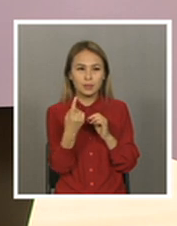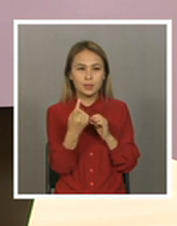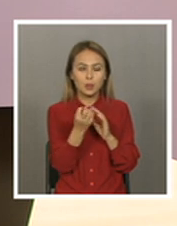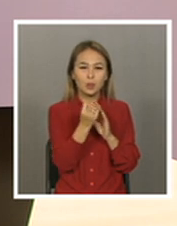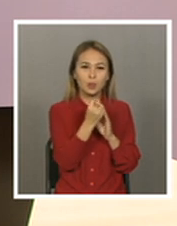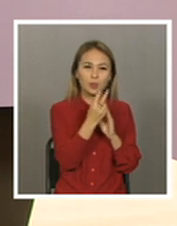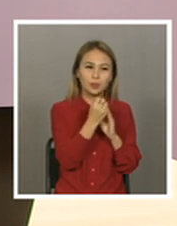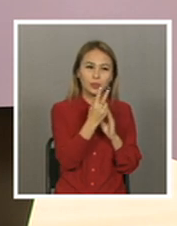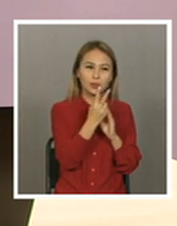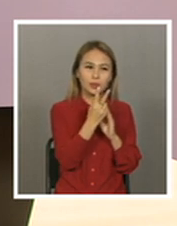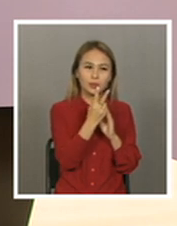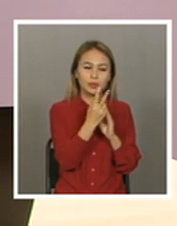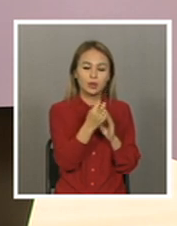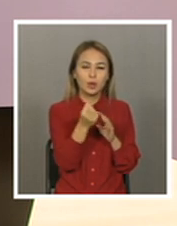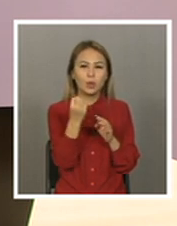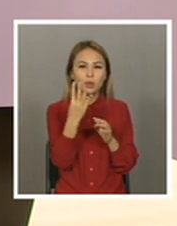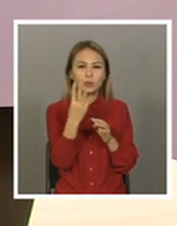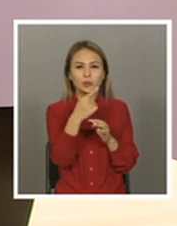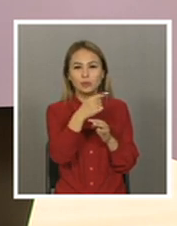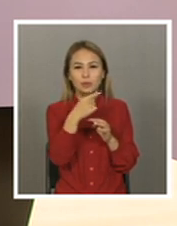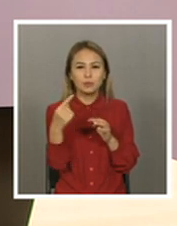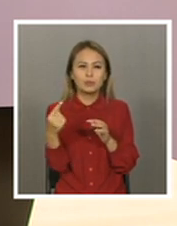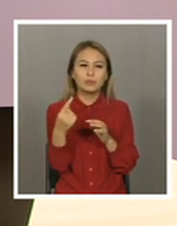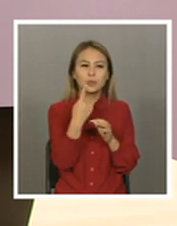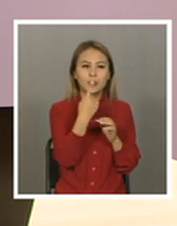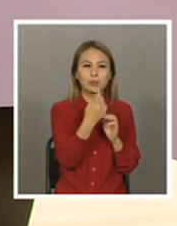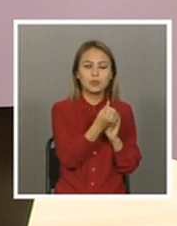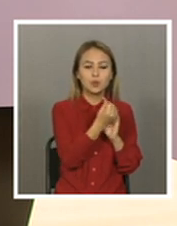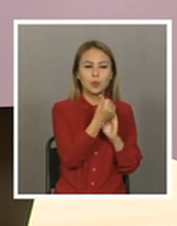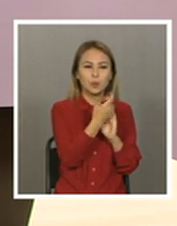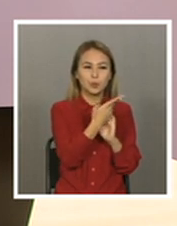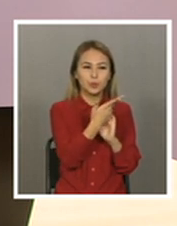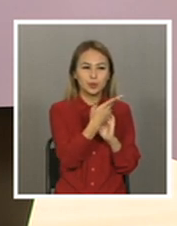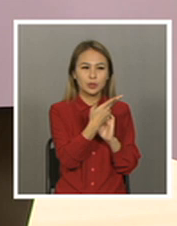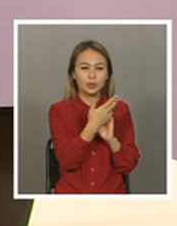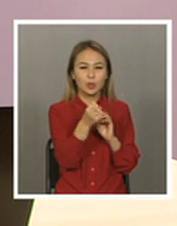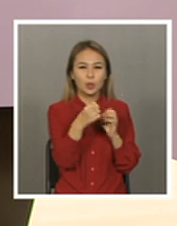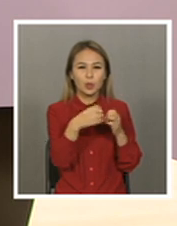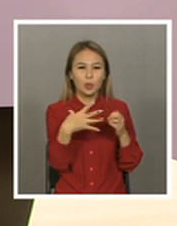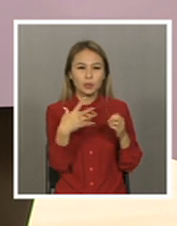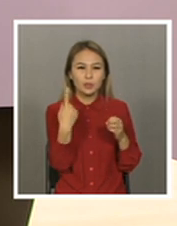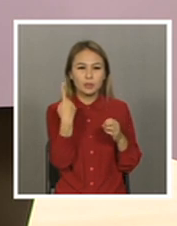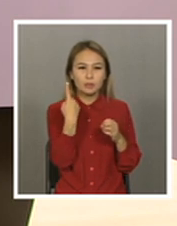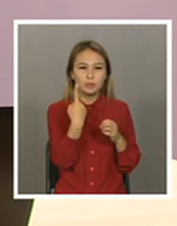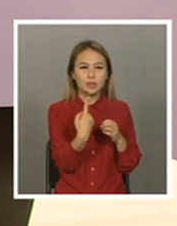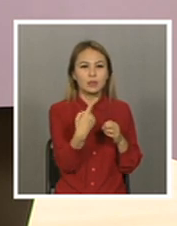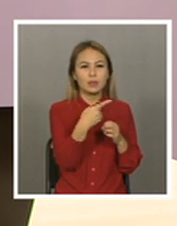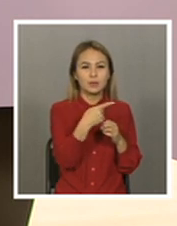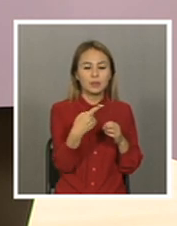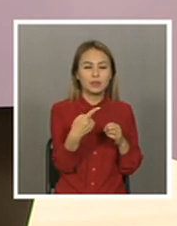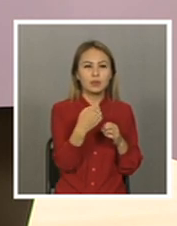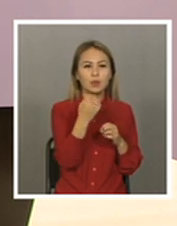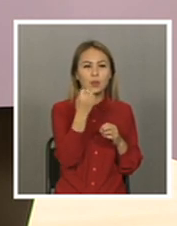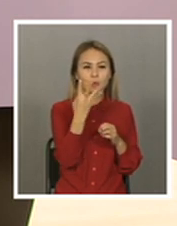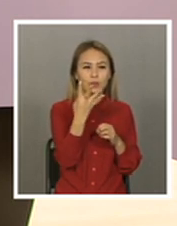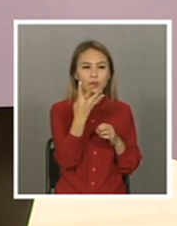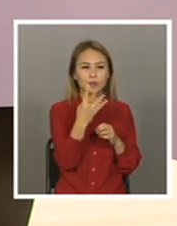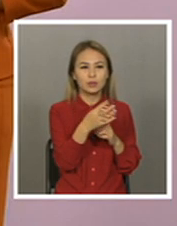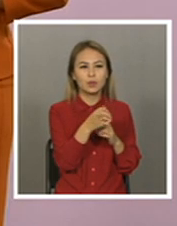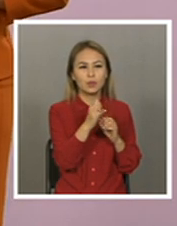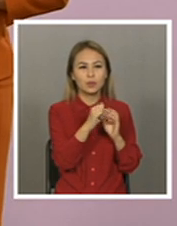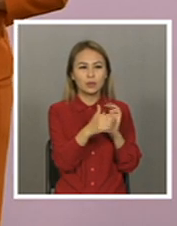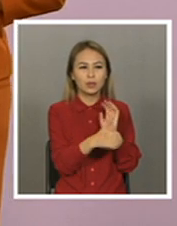айырмасы 12-ге тең. 14 пен 1-дің айырмасы 13-ге тең. 15 пен 1-дің айырмасы 14-ге